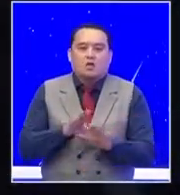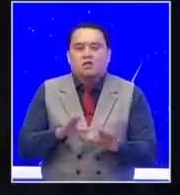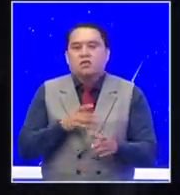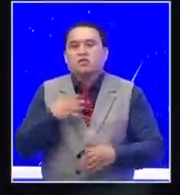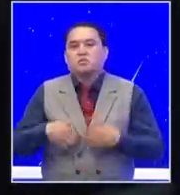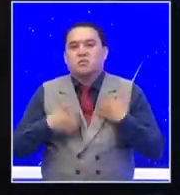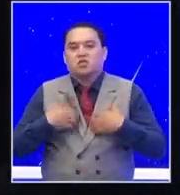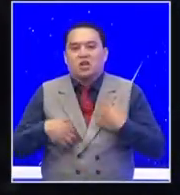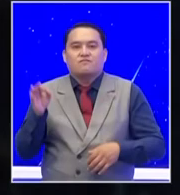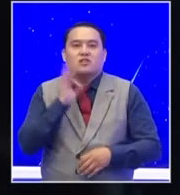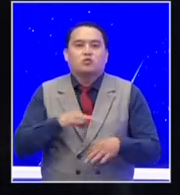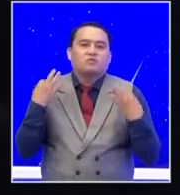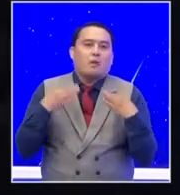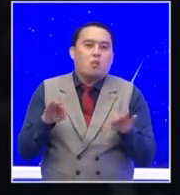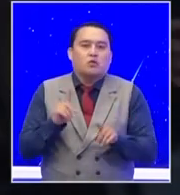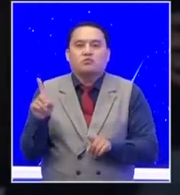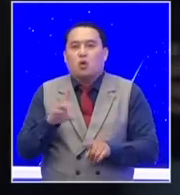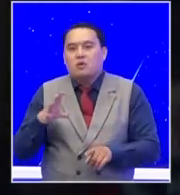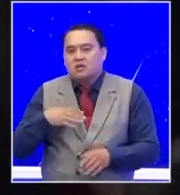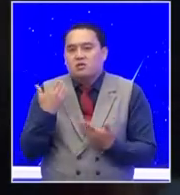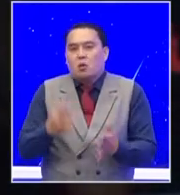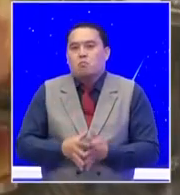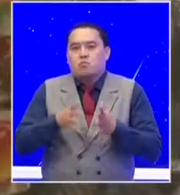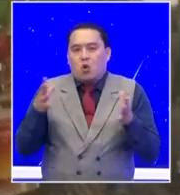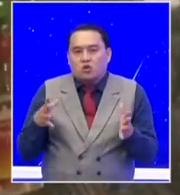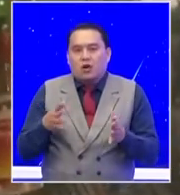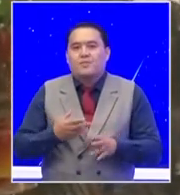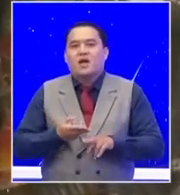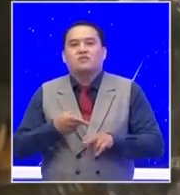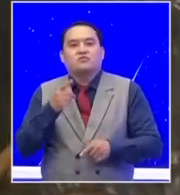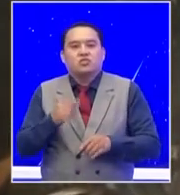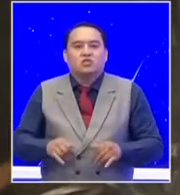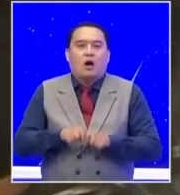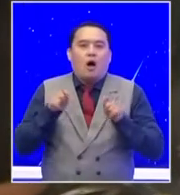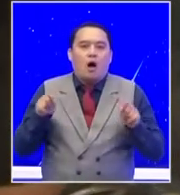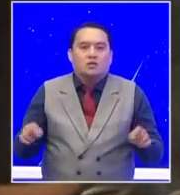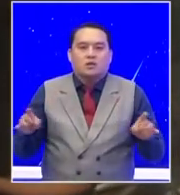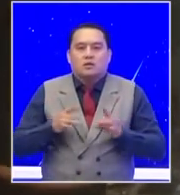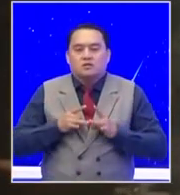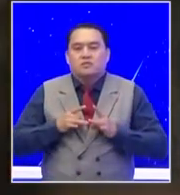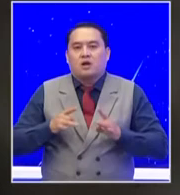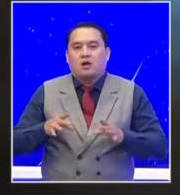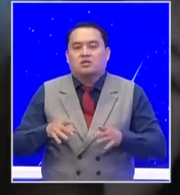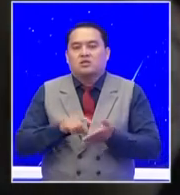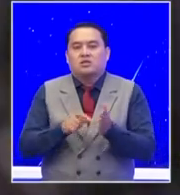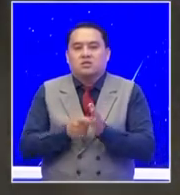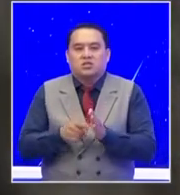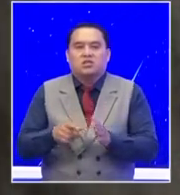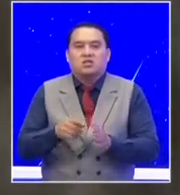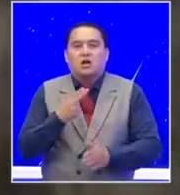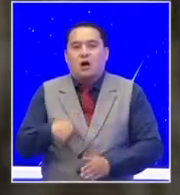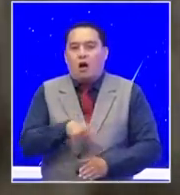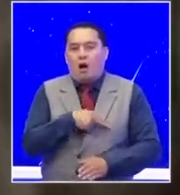спешат воспользоваться свободой, которая стала еще чуть больше. В честь открытия концертных залов в стране